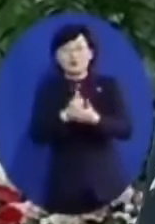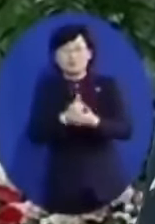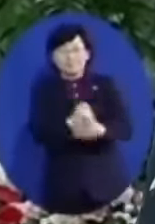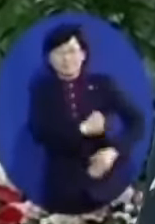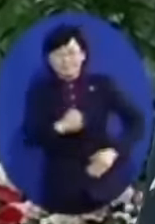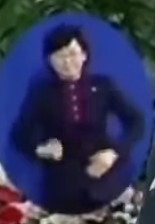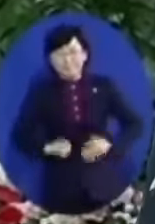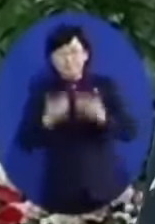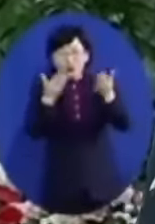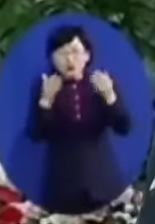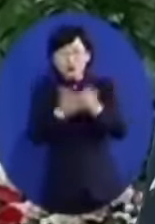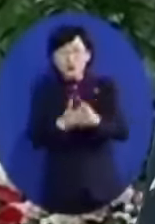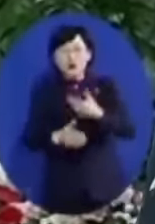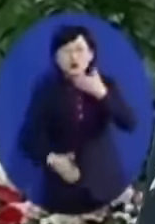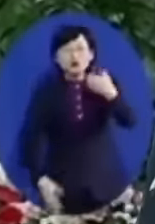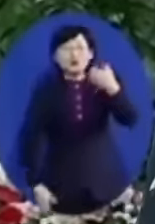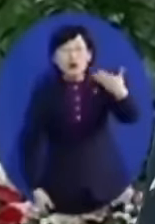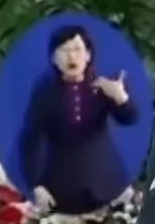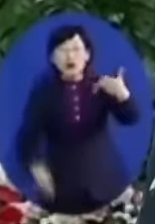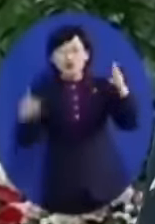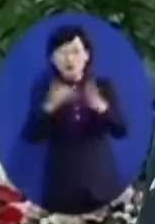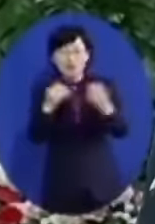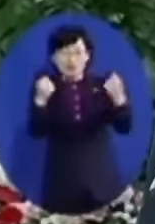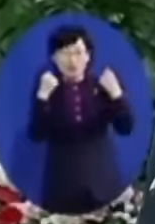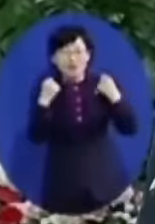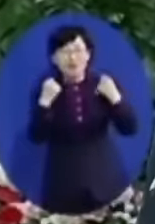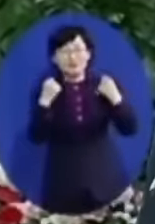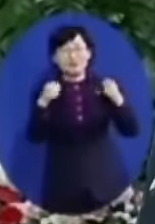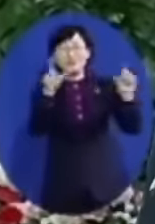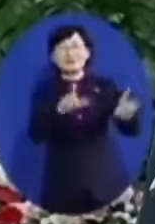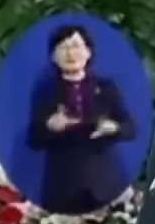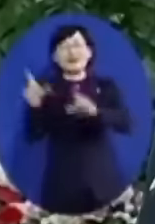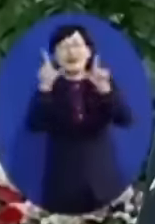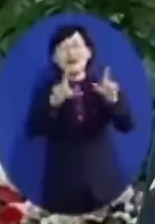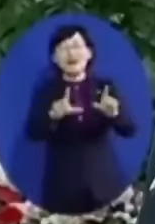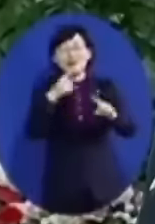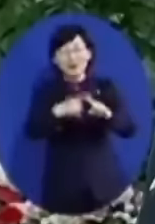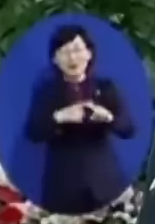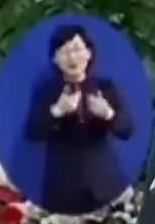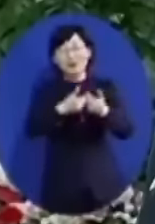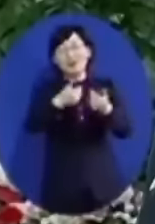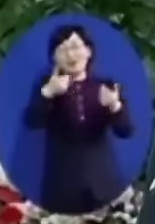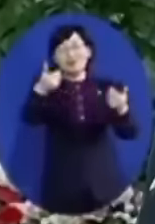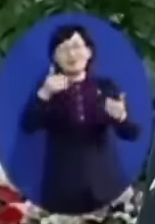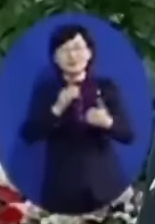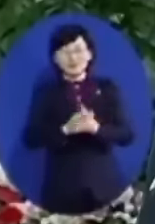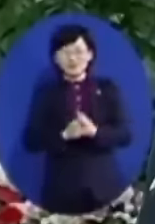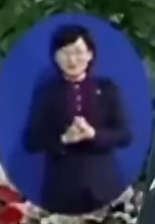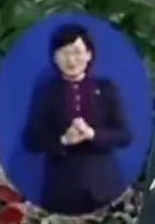헌신해 98세까지 건강하게 살다가 갔었습니다.